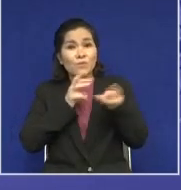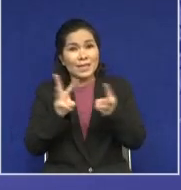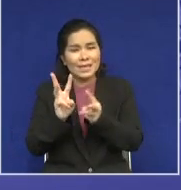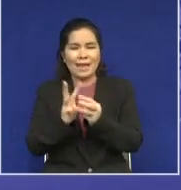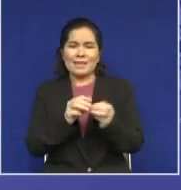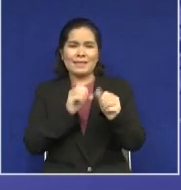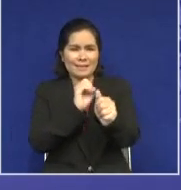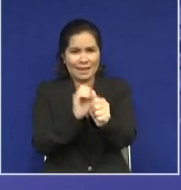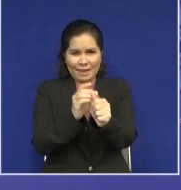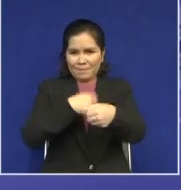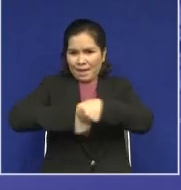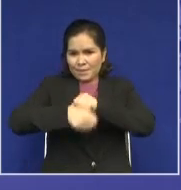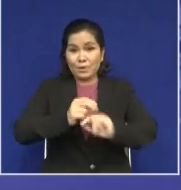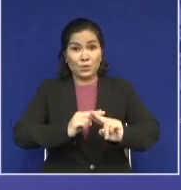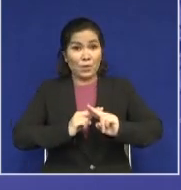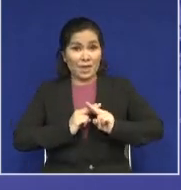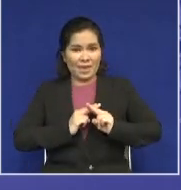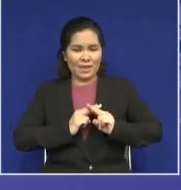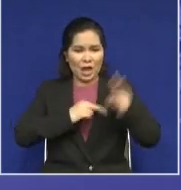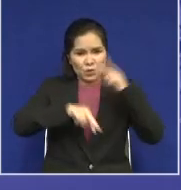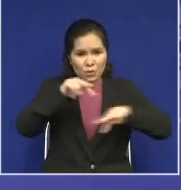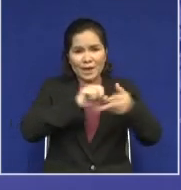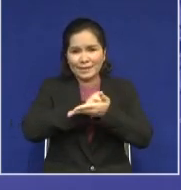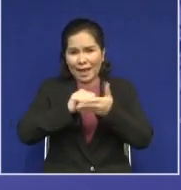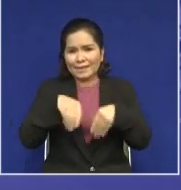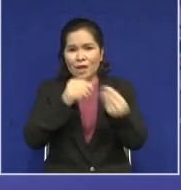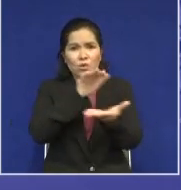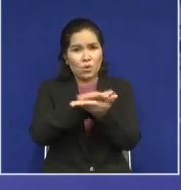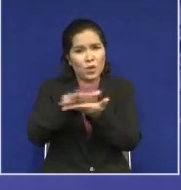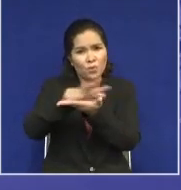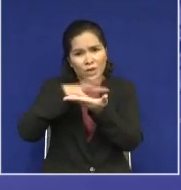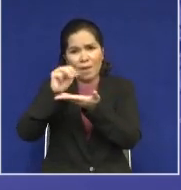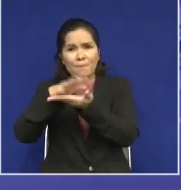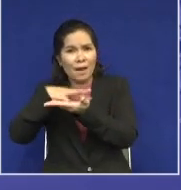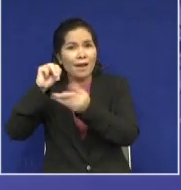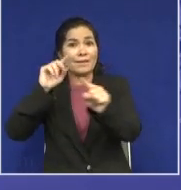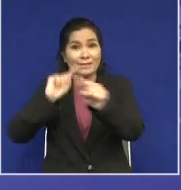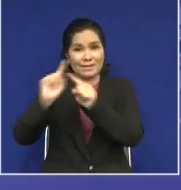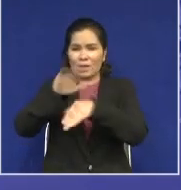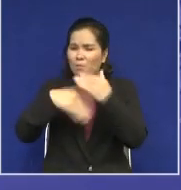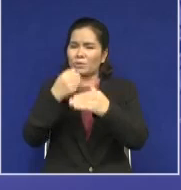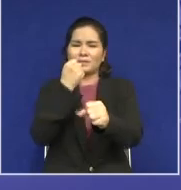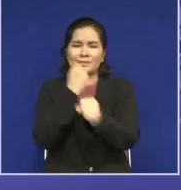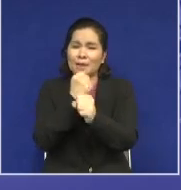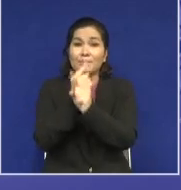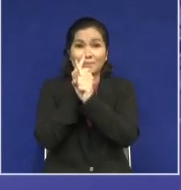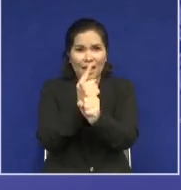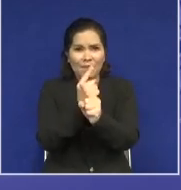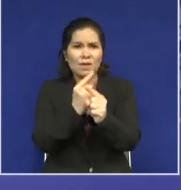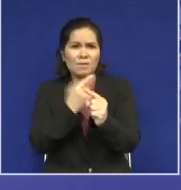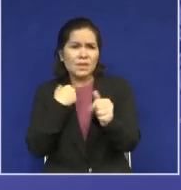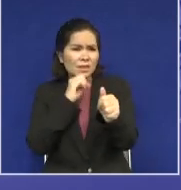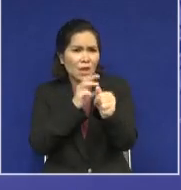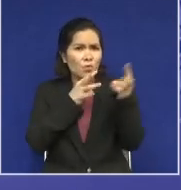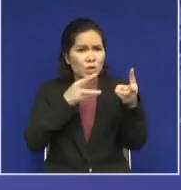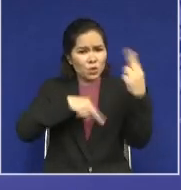แนวทางการปฏิบัตินะคะให้กับสถานศึกษาทุกแห่งได้ปฏิบัติตามค่ะโดยในคู่มือนี้ค่ะก็จะเน้นในเรื่องของความปลอดภัยในการ